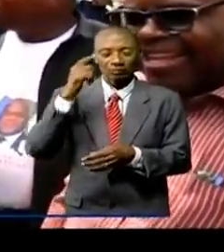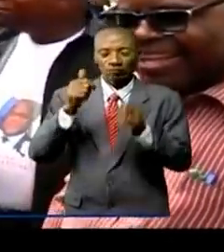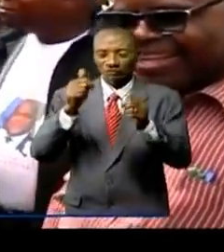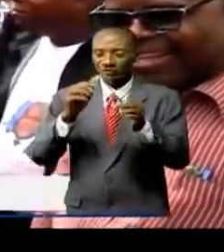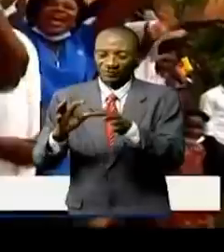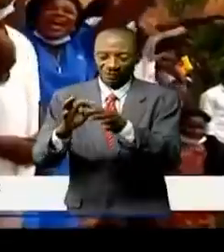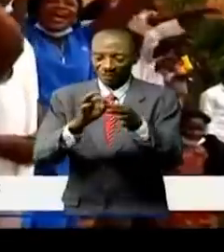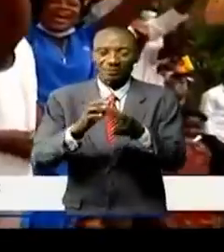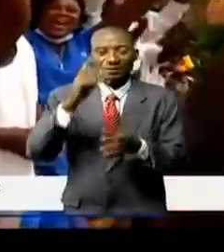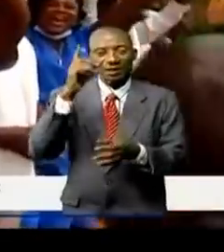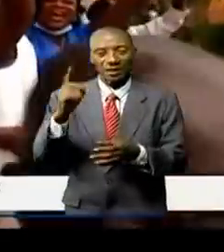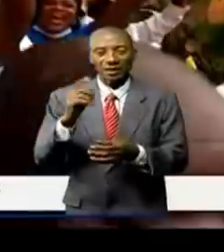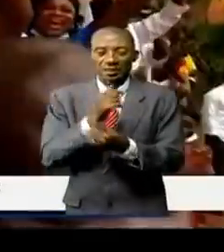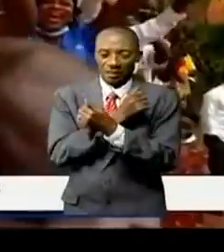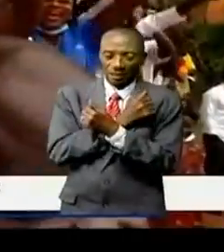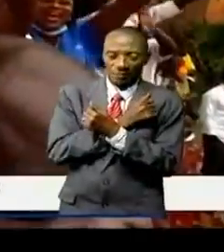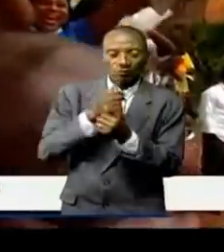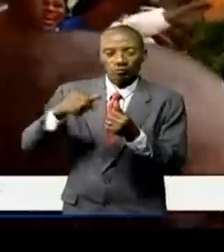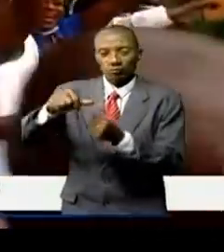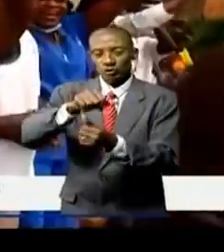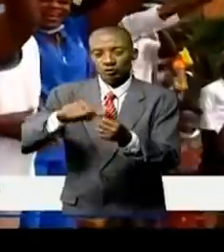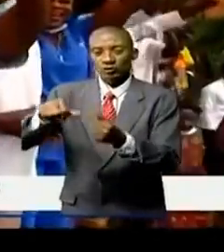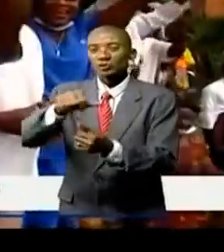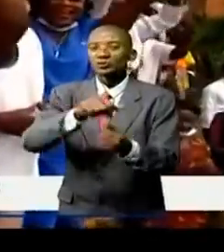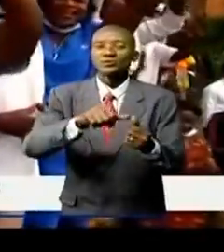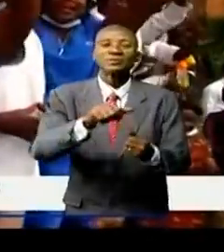l'amour du prochain pour le développement meilleur.